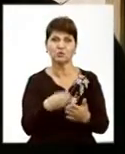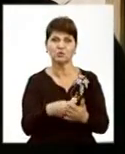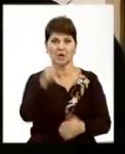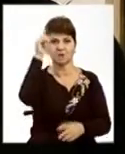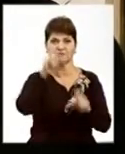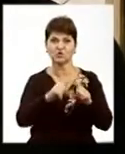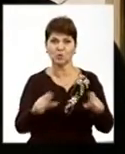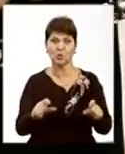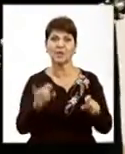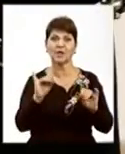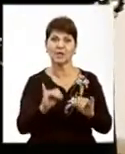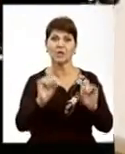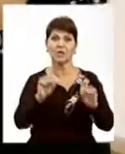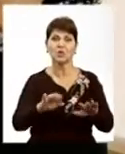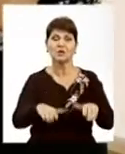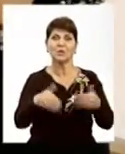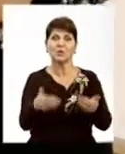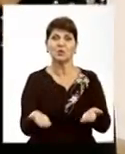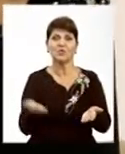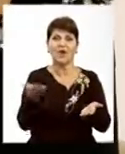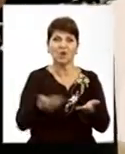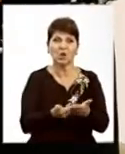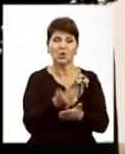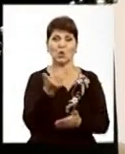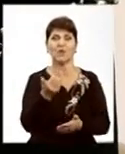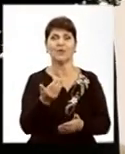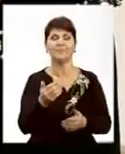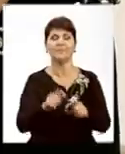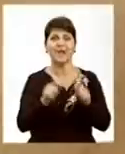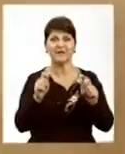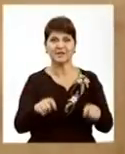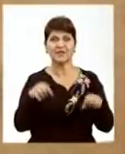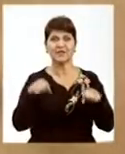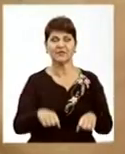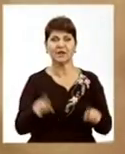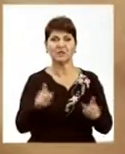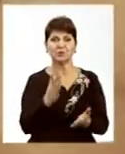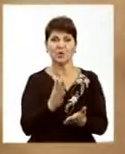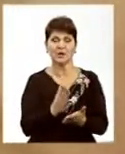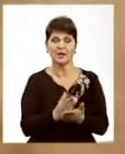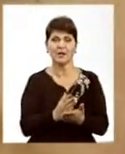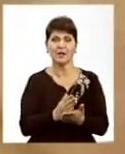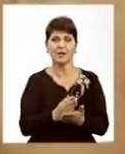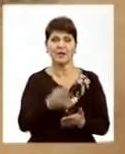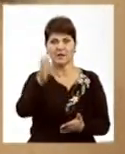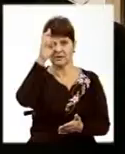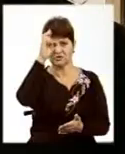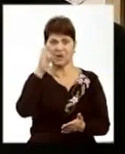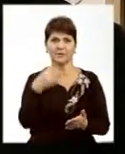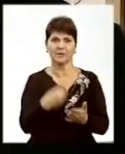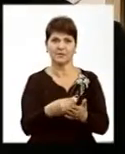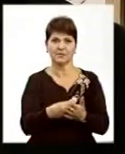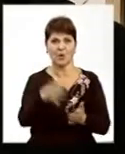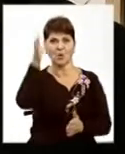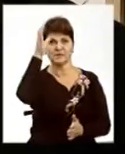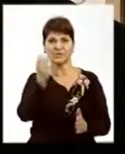– це повністю, де видно те, що нам дає міська влада, те, що ми маємо з державного бюджету освітню субвенцію. І